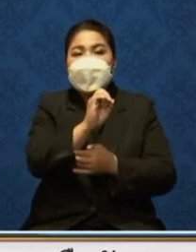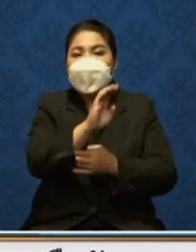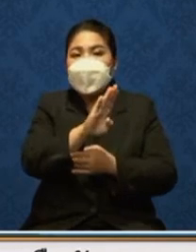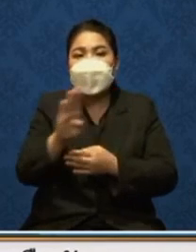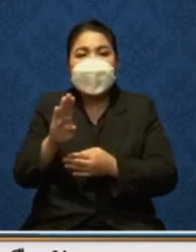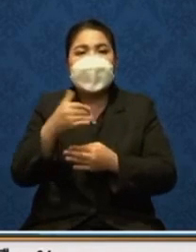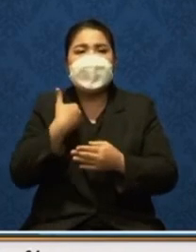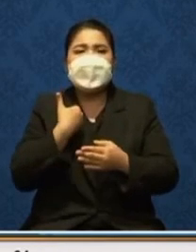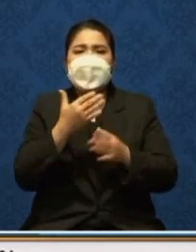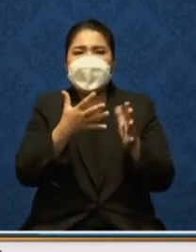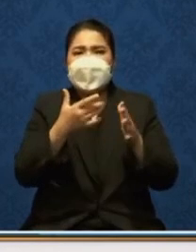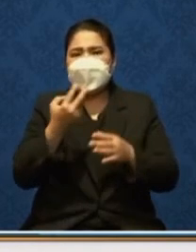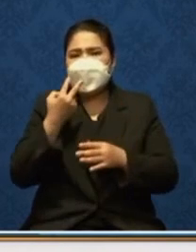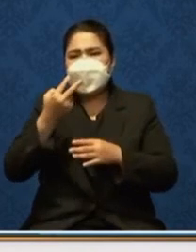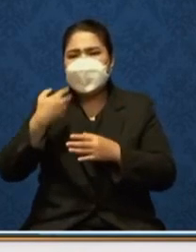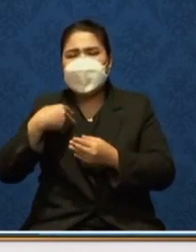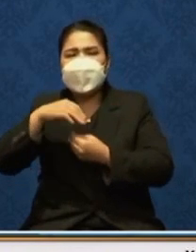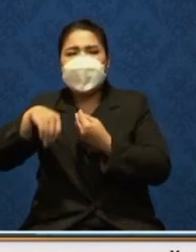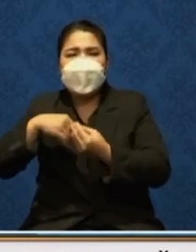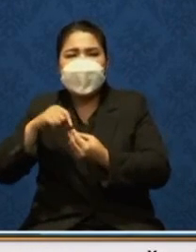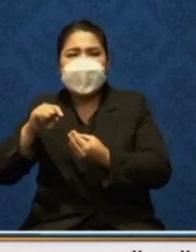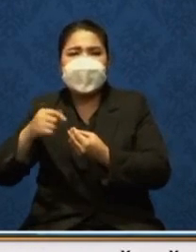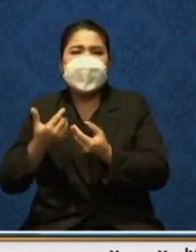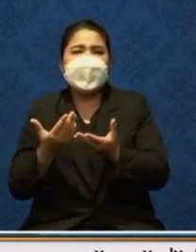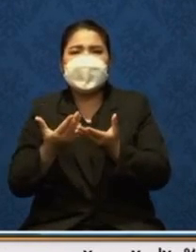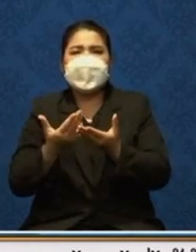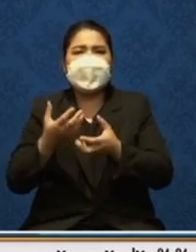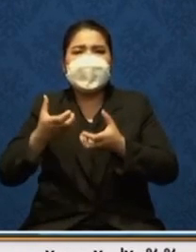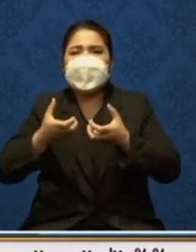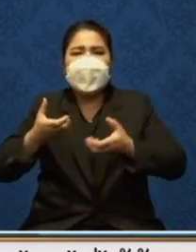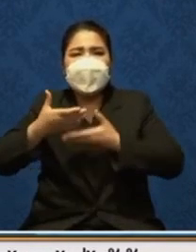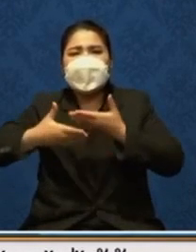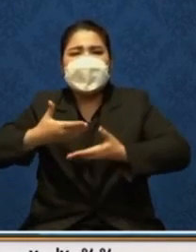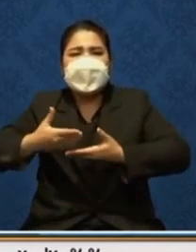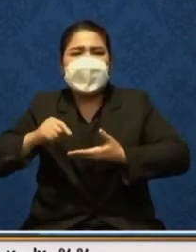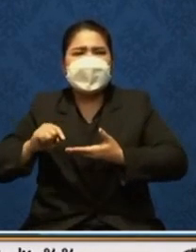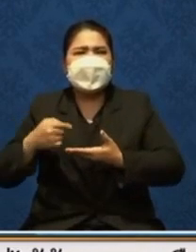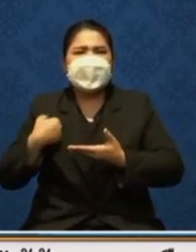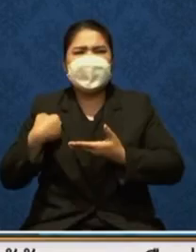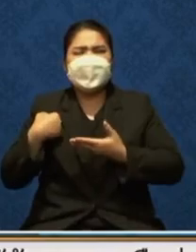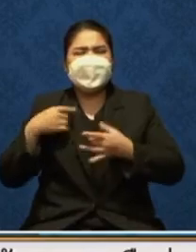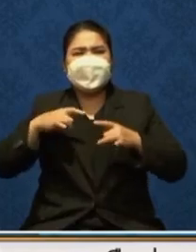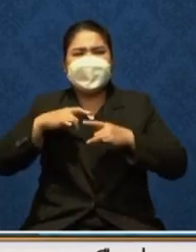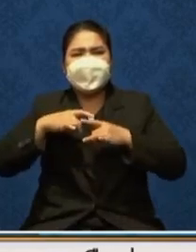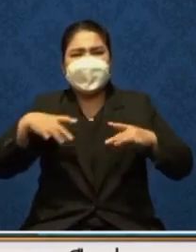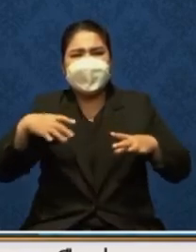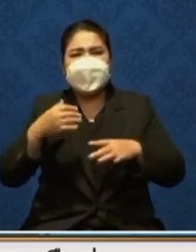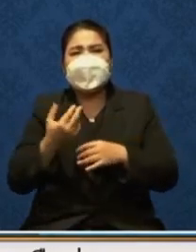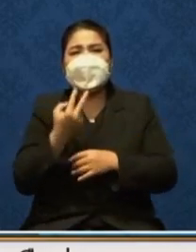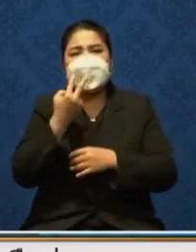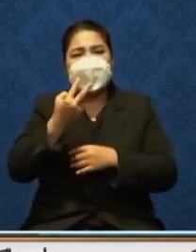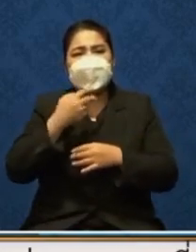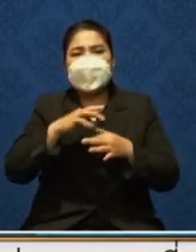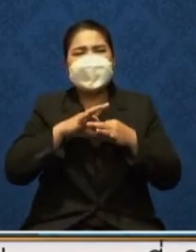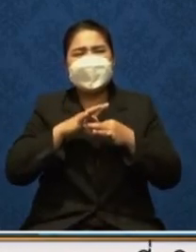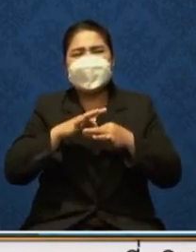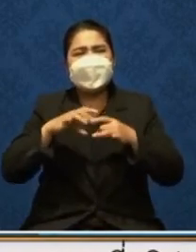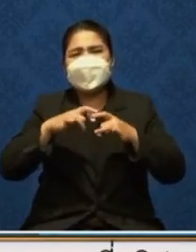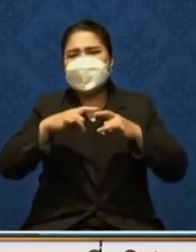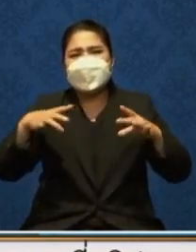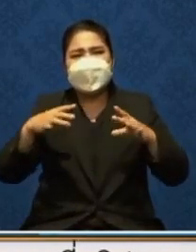ายธรกิทมไม่สมเหตสมผลแล้วจำนวนเงินที่ควรจะได้กับบัญชีทรัยสินก็ยไม่สอดคลองอัี้ครับ